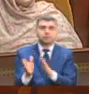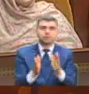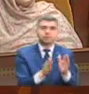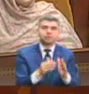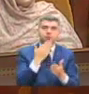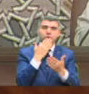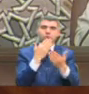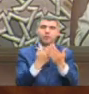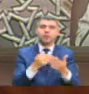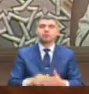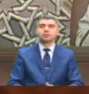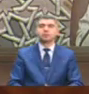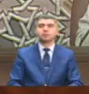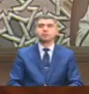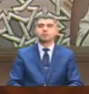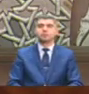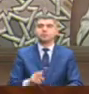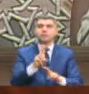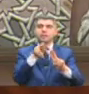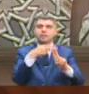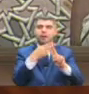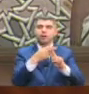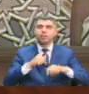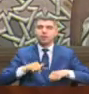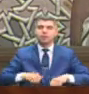الوزير. شكرا سيد نائب. جواب سيد الوزير.